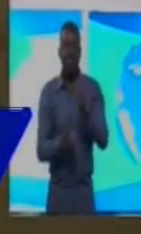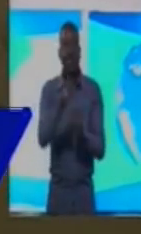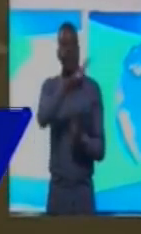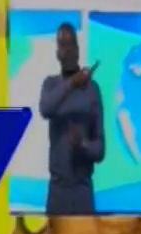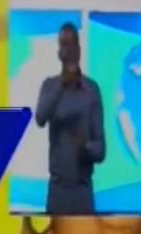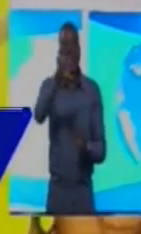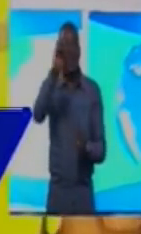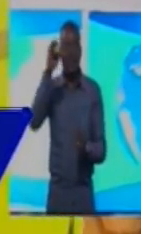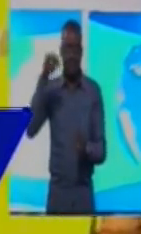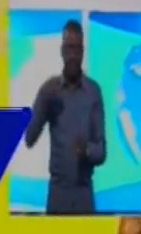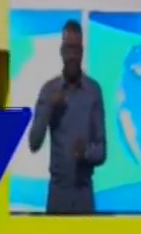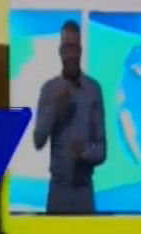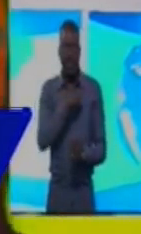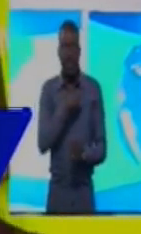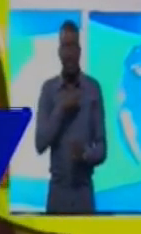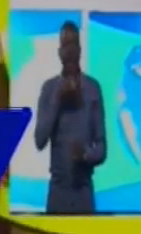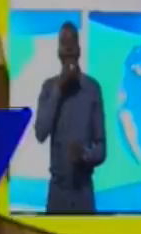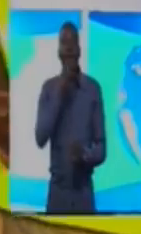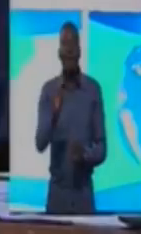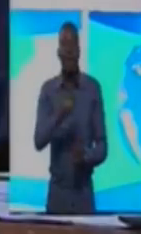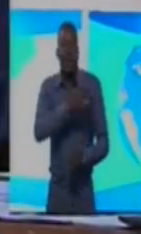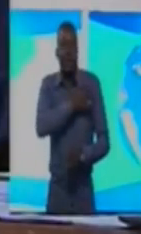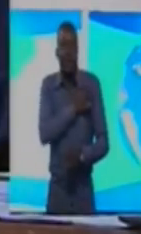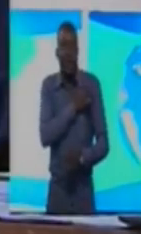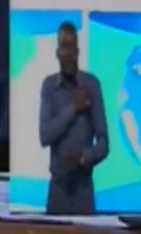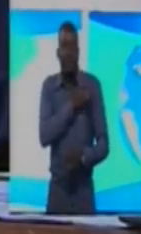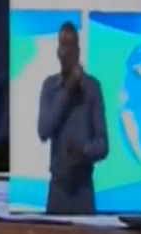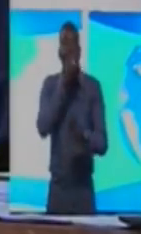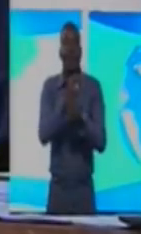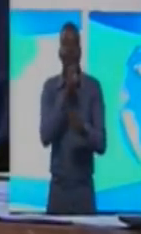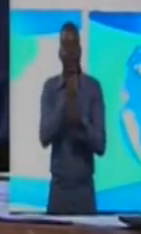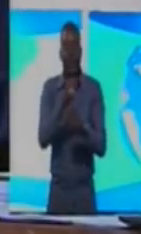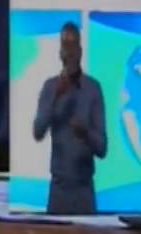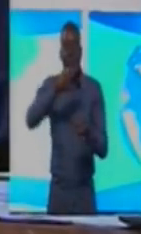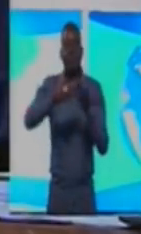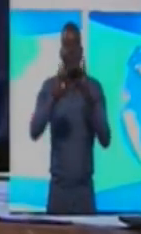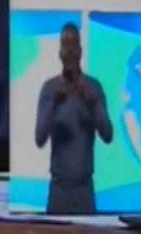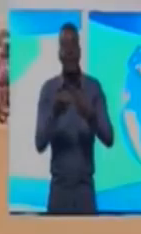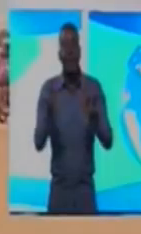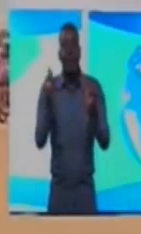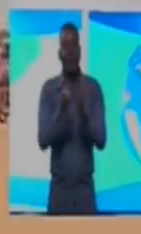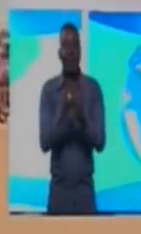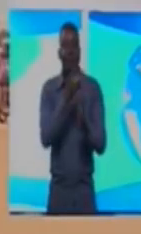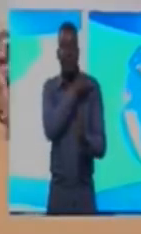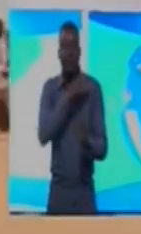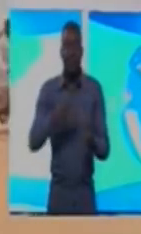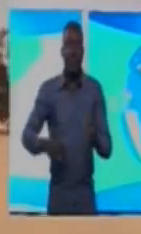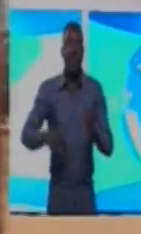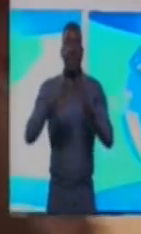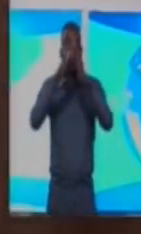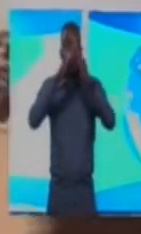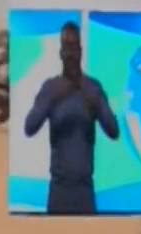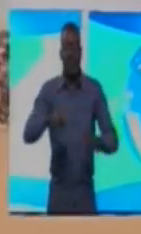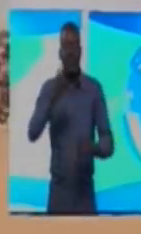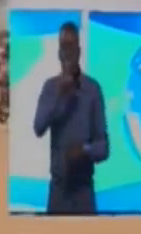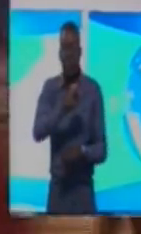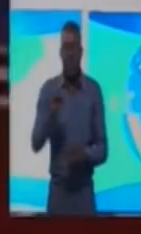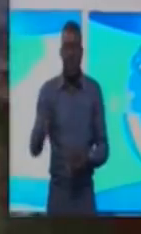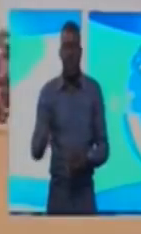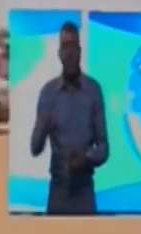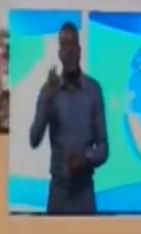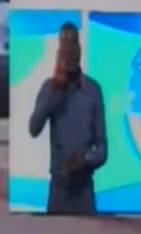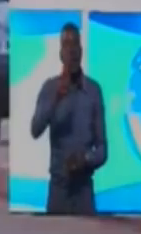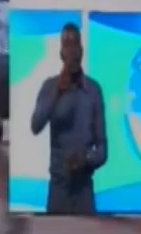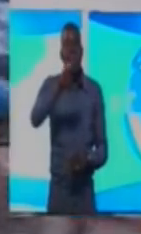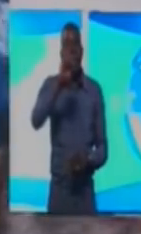pour la plupart des anciens volontaires pompiers. Elle travaille en partenariat avec la mairie de Ouagadougou, l'ONACER, la Brigade